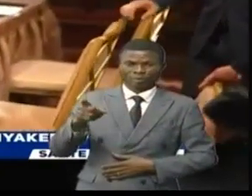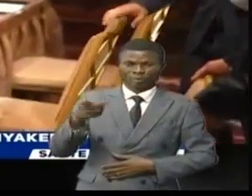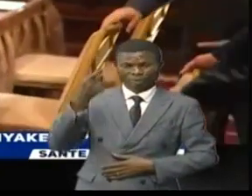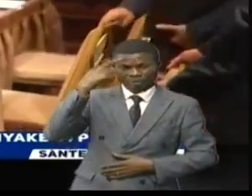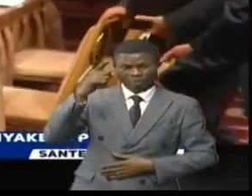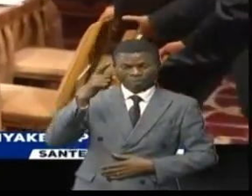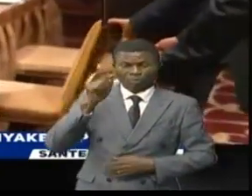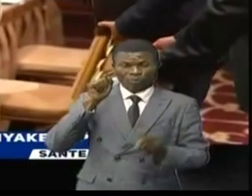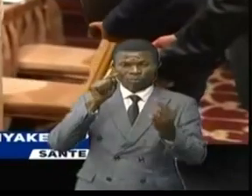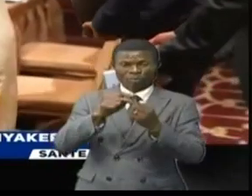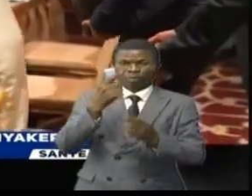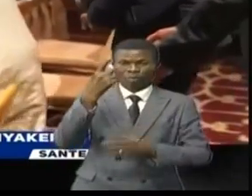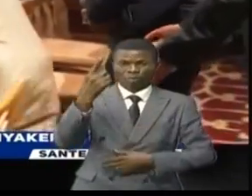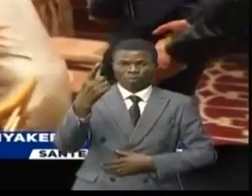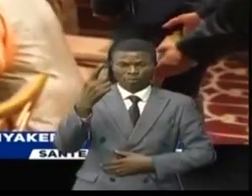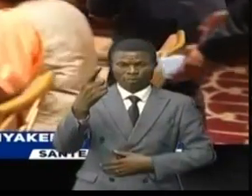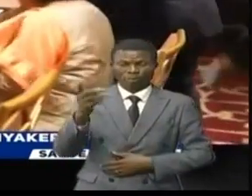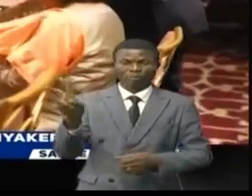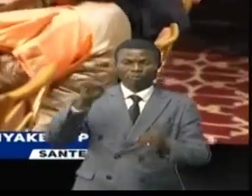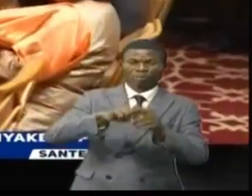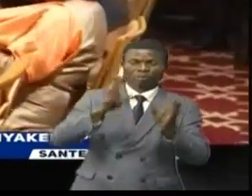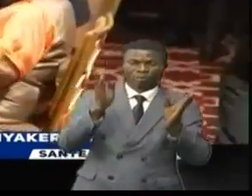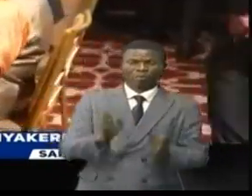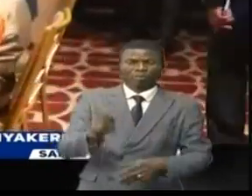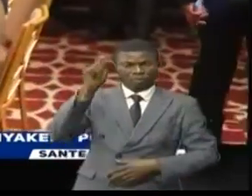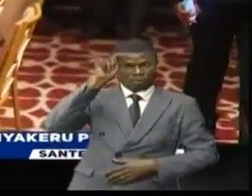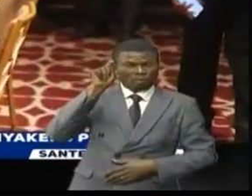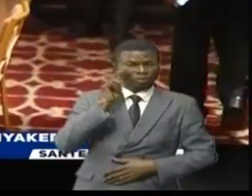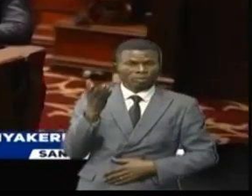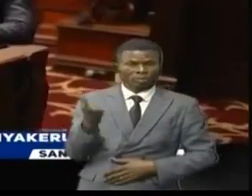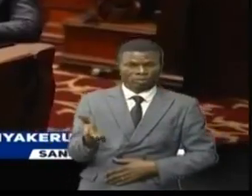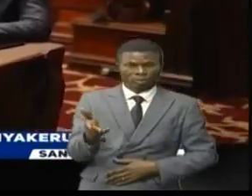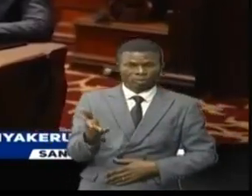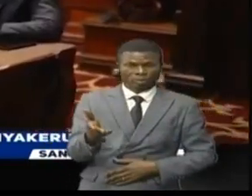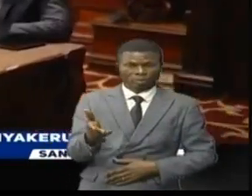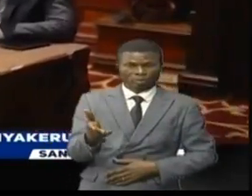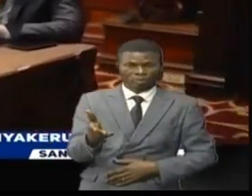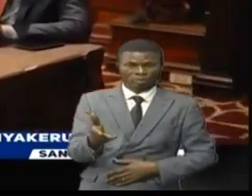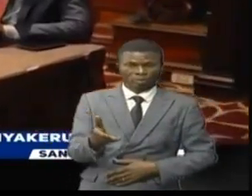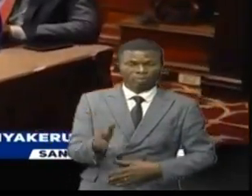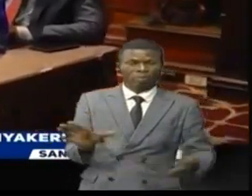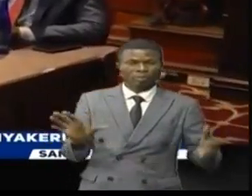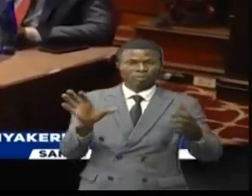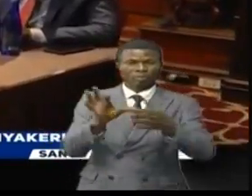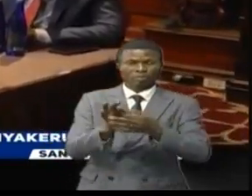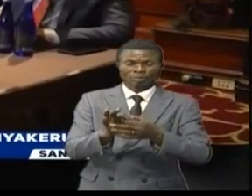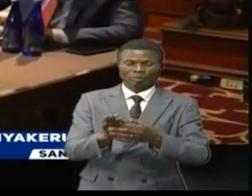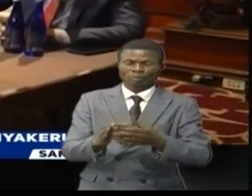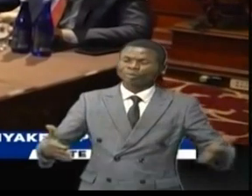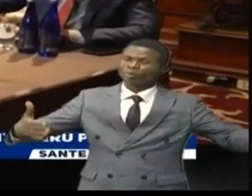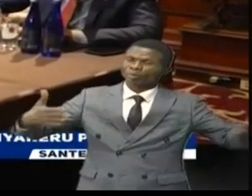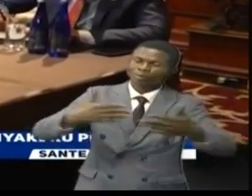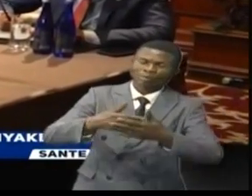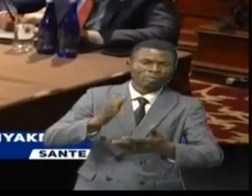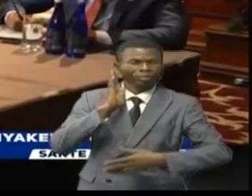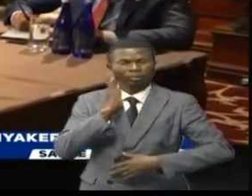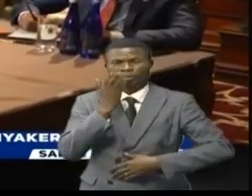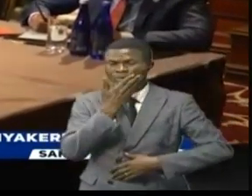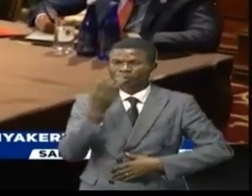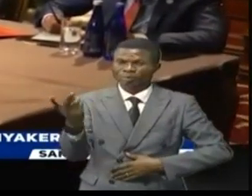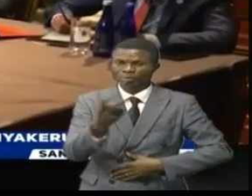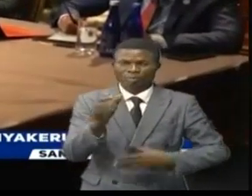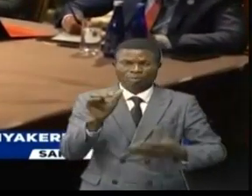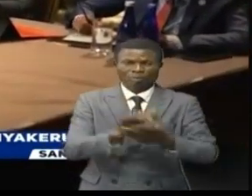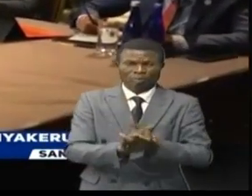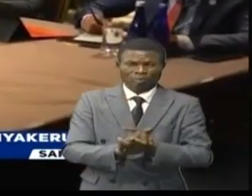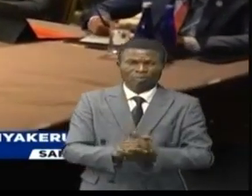cause commune, celle des victimes de violences sexuelles. Les chaleureuses accolades entre Denise Nikiruchi Tshisekedi et Pramila